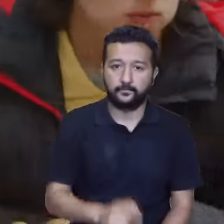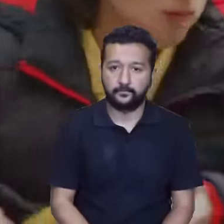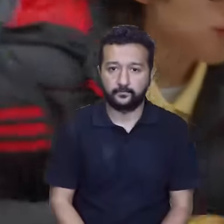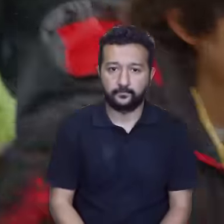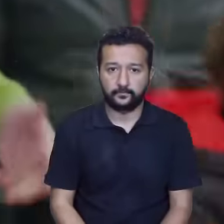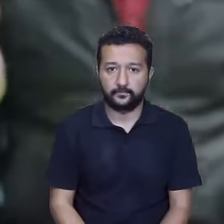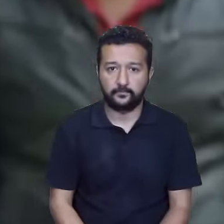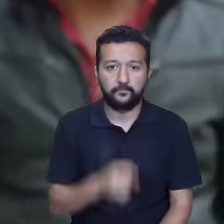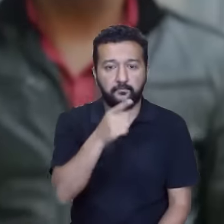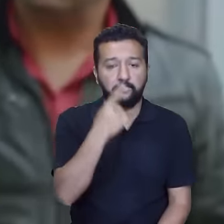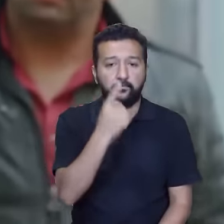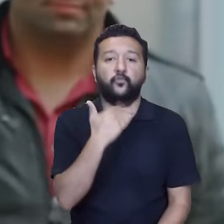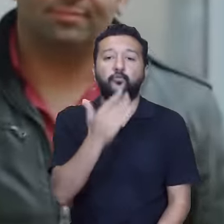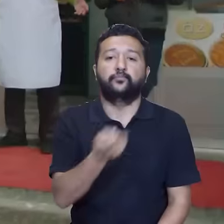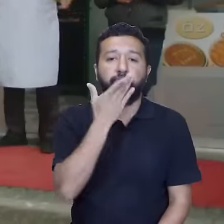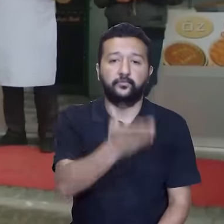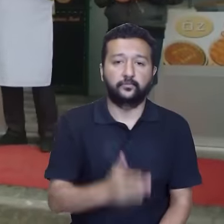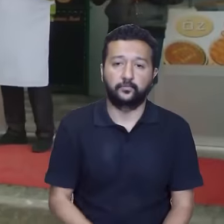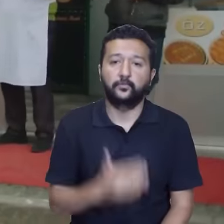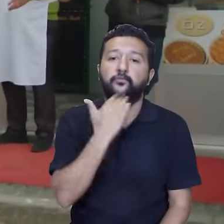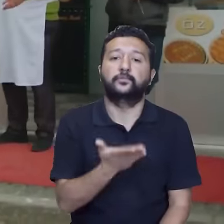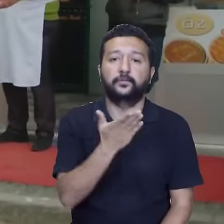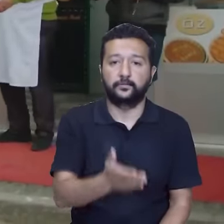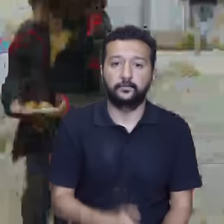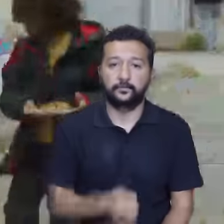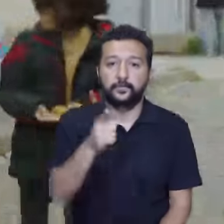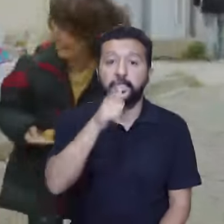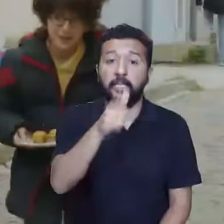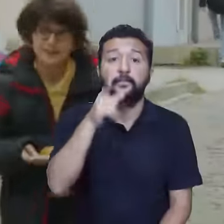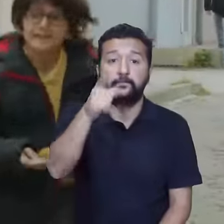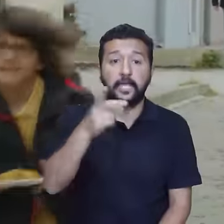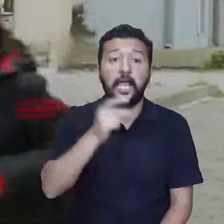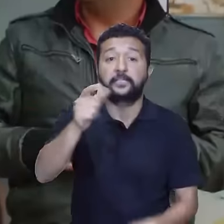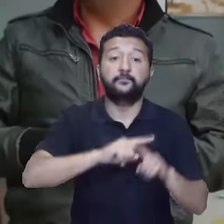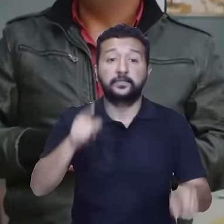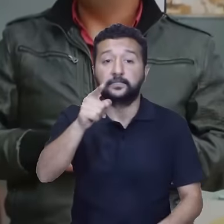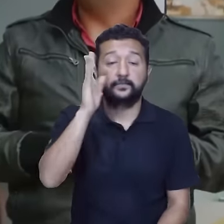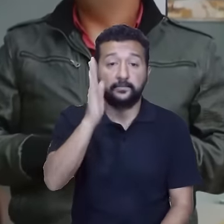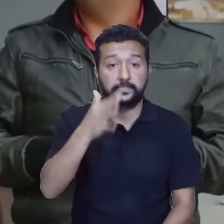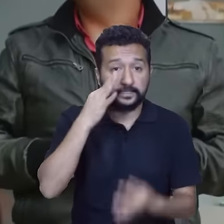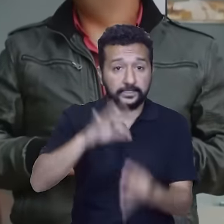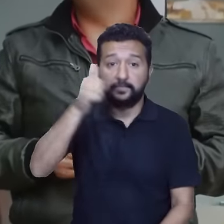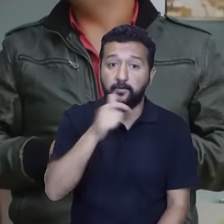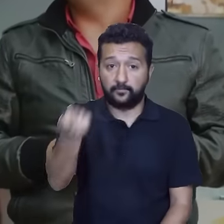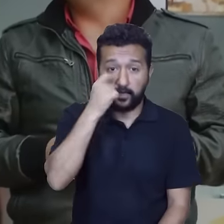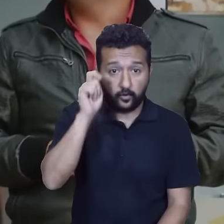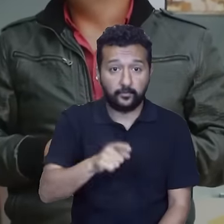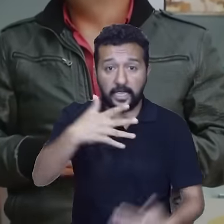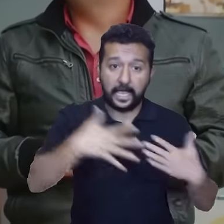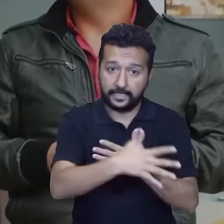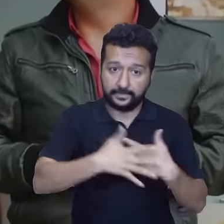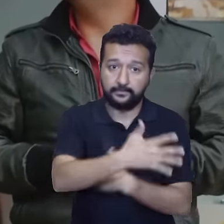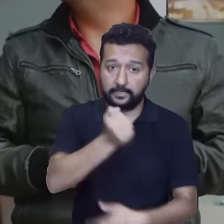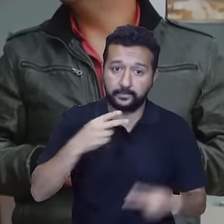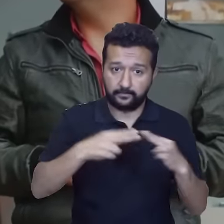Hı. Ama getirdim olmaz ki ya. Olur mu öyle şey ya? Olmadı ki abi. Lan bu, Rıdvan lan, tabakla kaçma. Gitti. Lan, insan babası ne yapar mı bunu be? Akşam